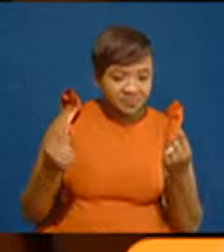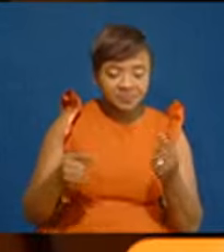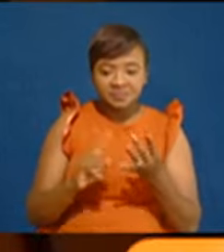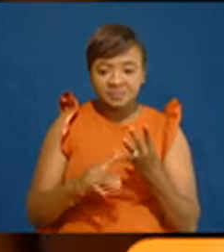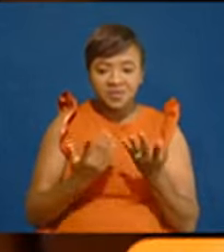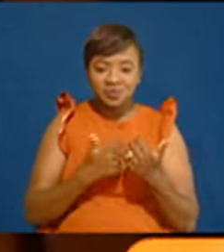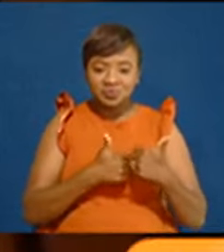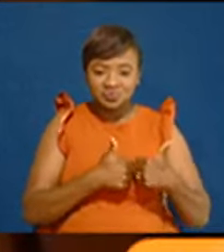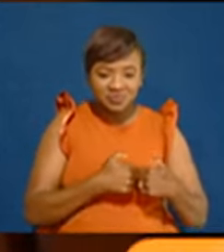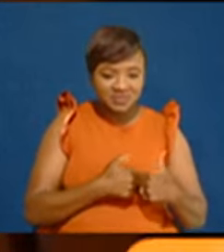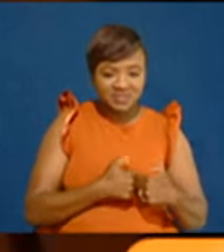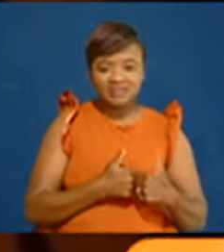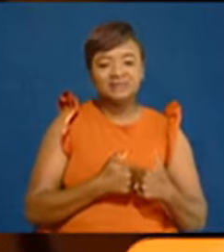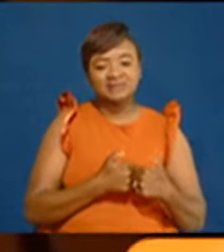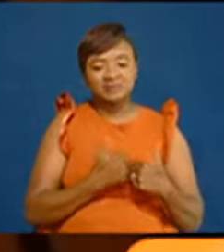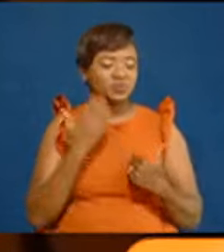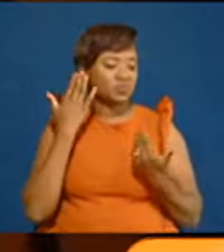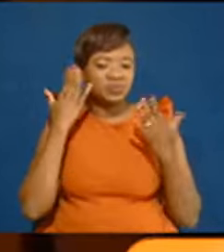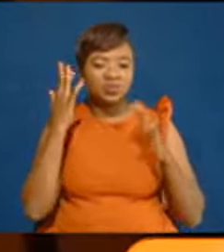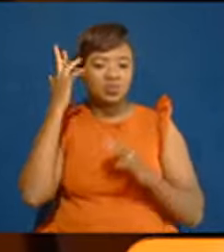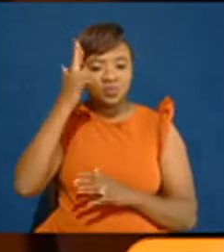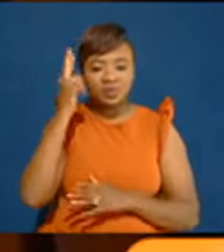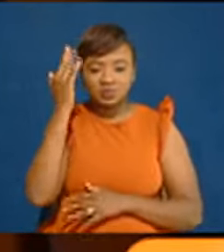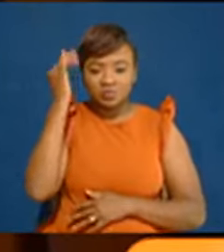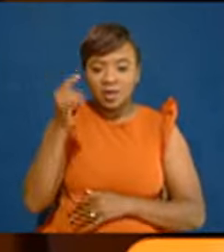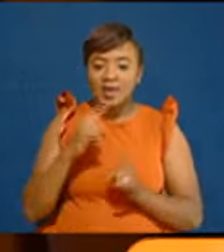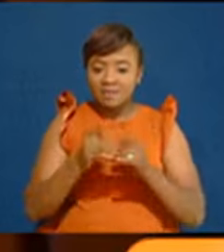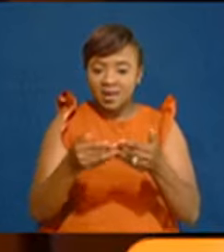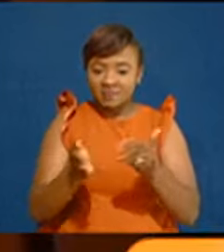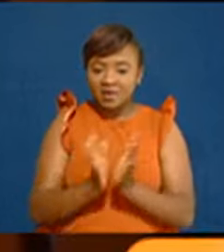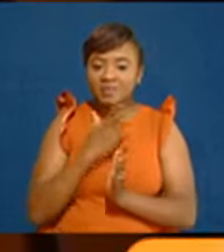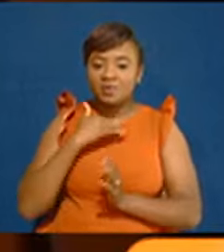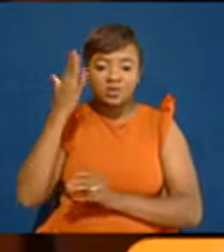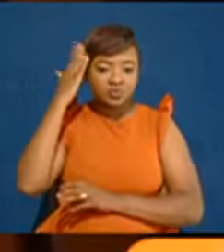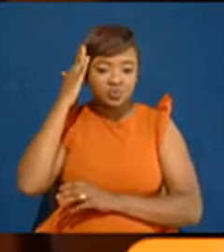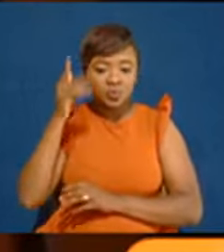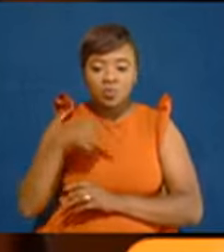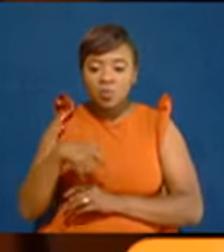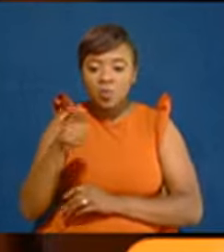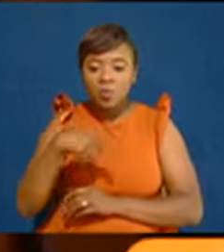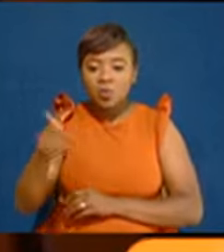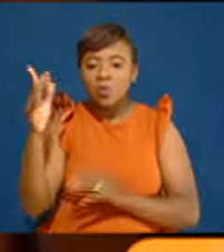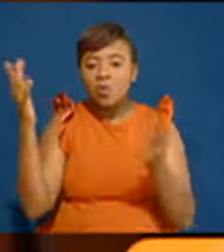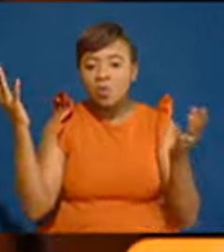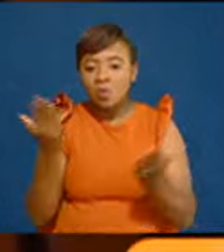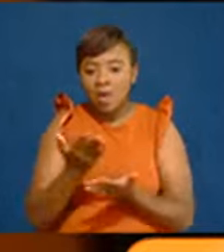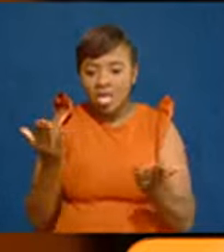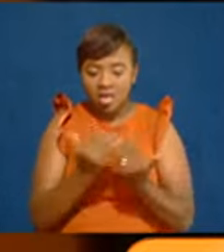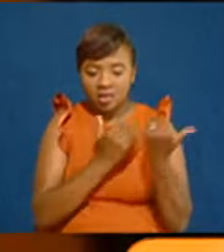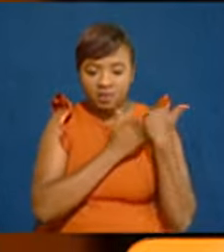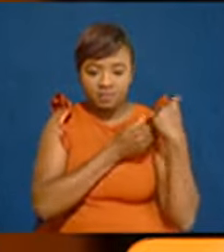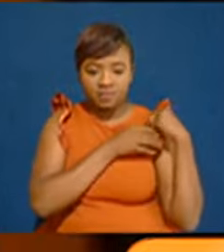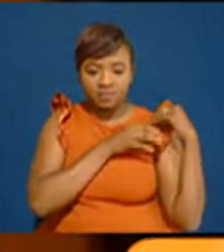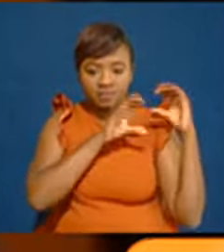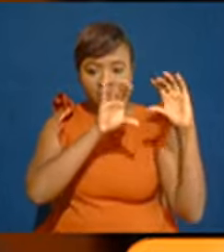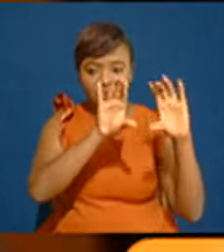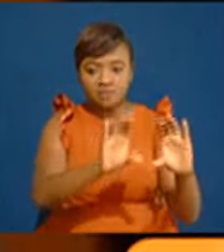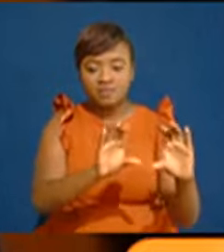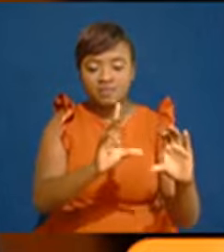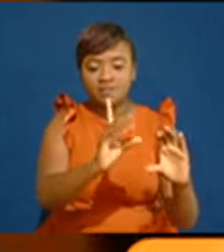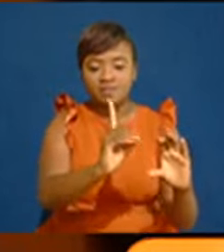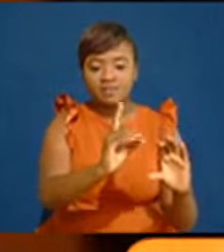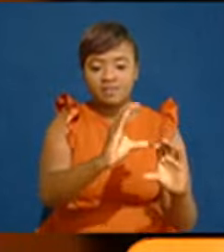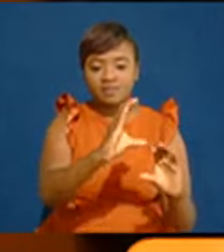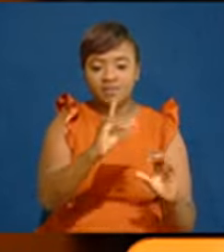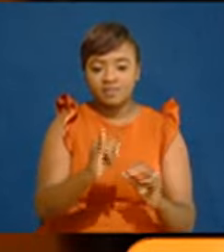au vinginevyo. Familia inachotaka ni kujua alikopelekwa mpendwa wao, jukumu ambalo limetikwa idara ya upelelezi.